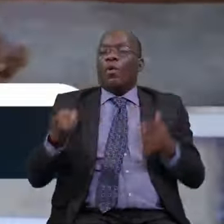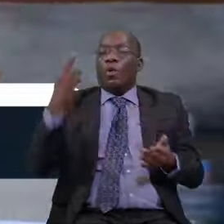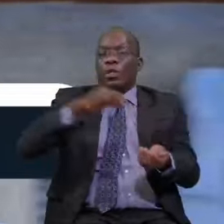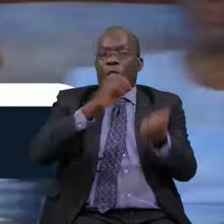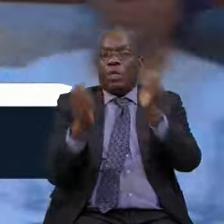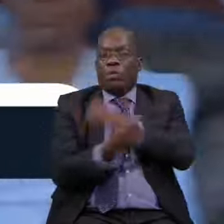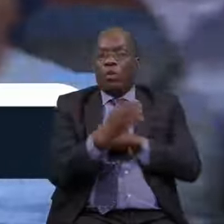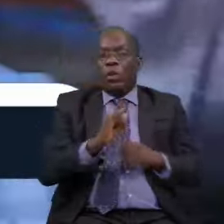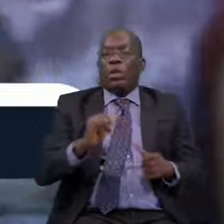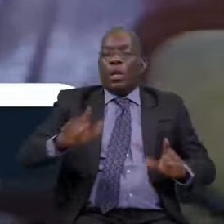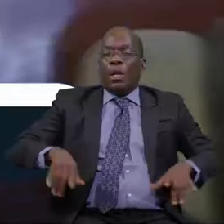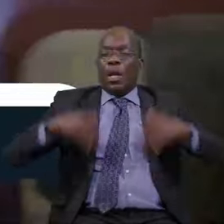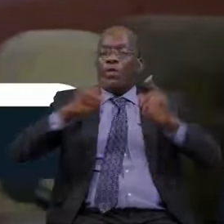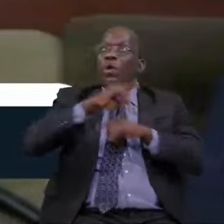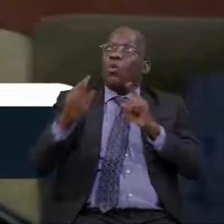vies. Et